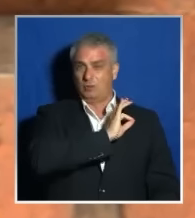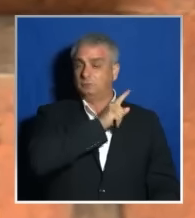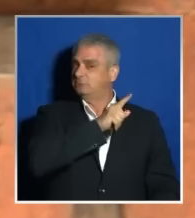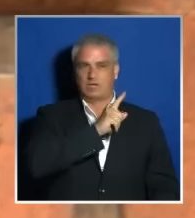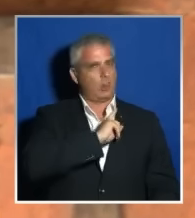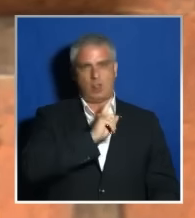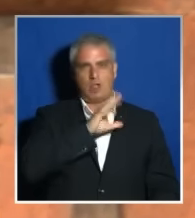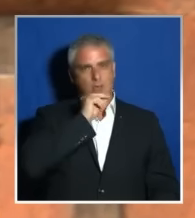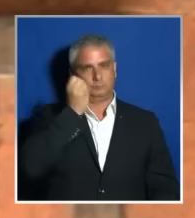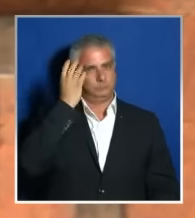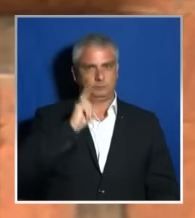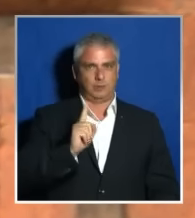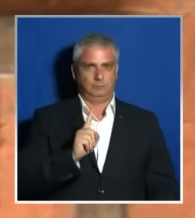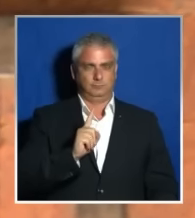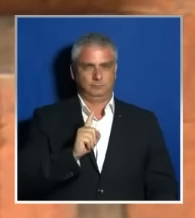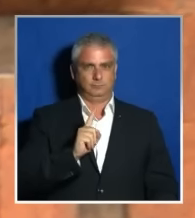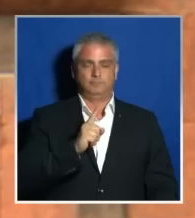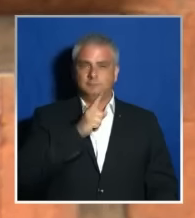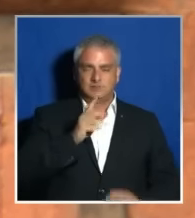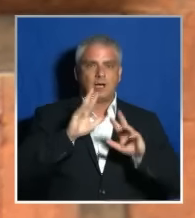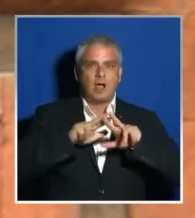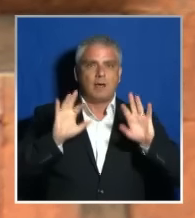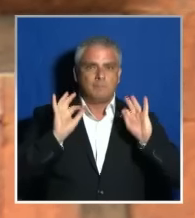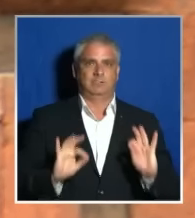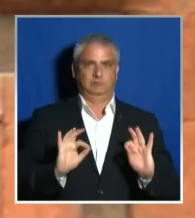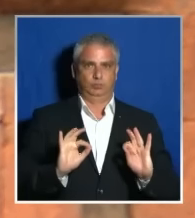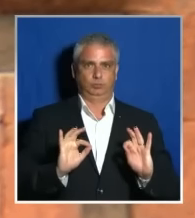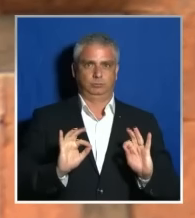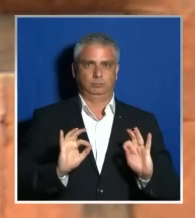זאת איננה מליצה, זוהי מציאות.